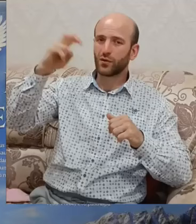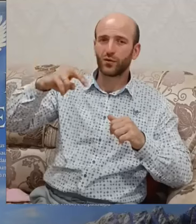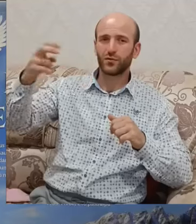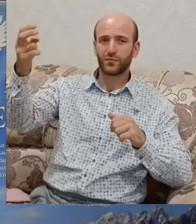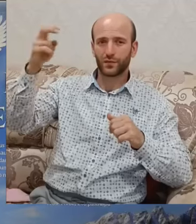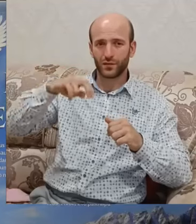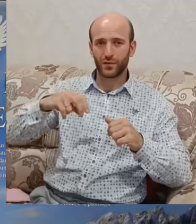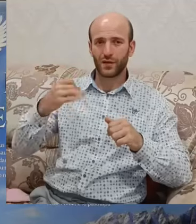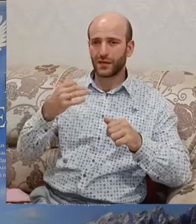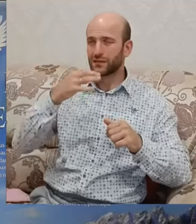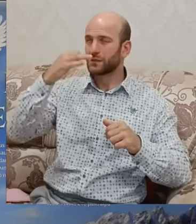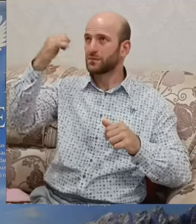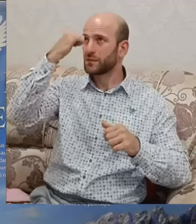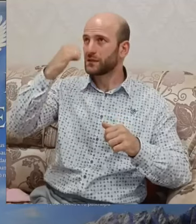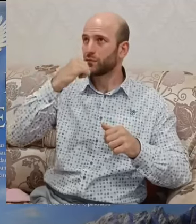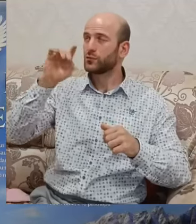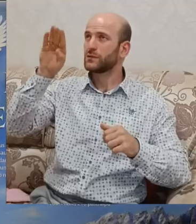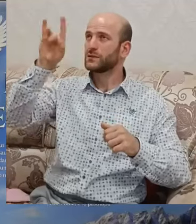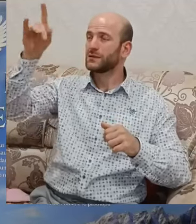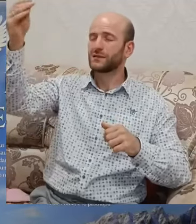до зрелости. То